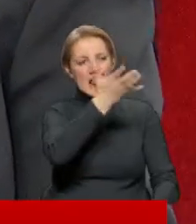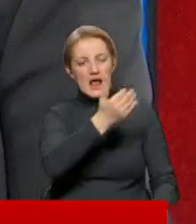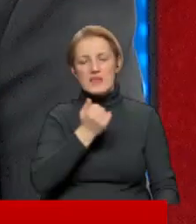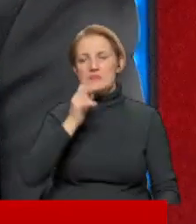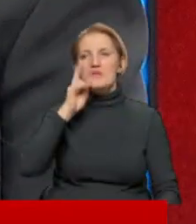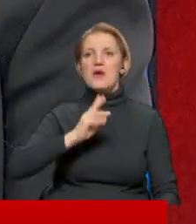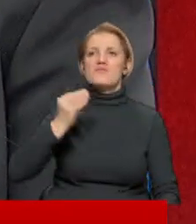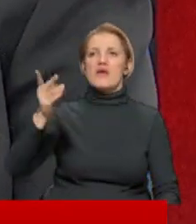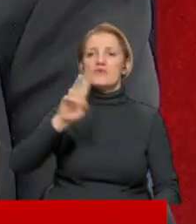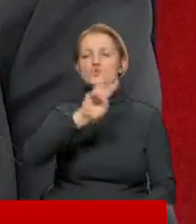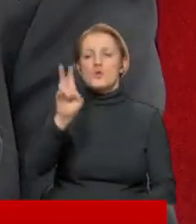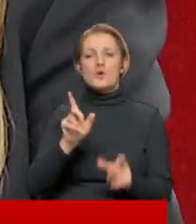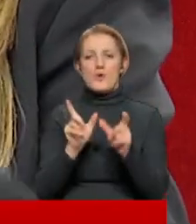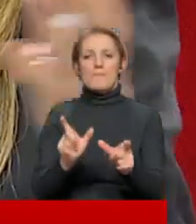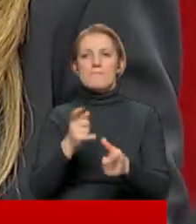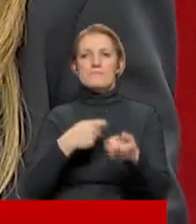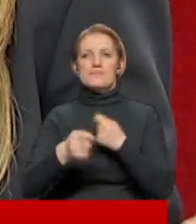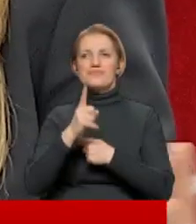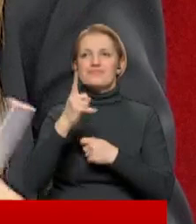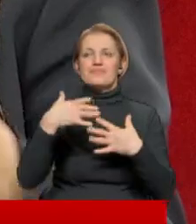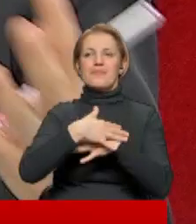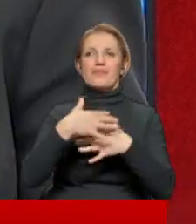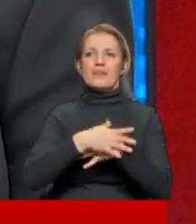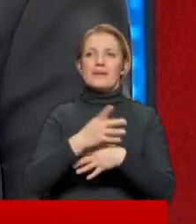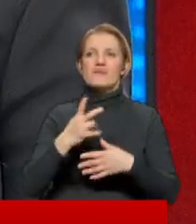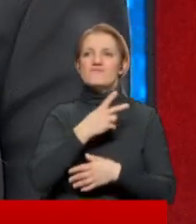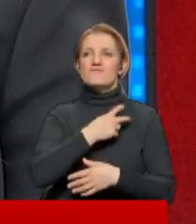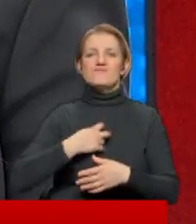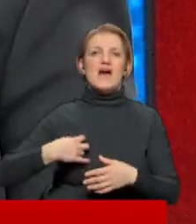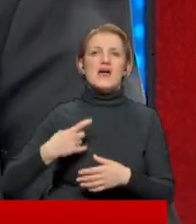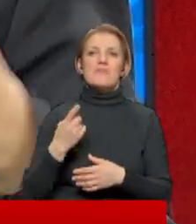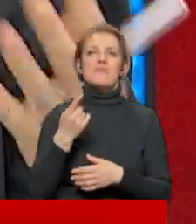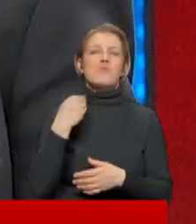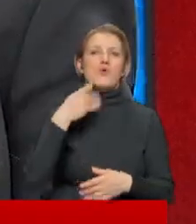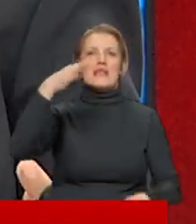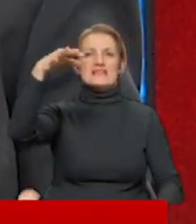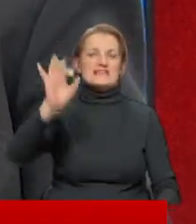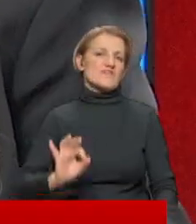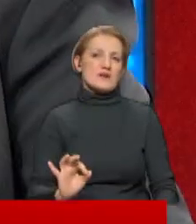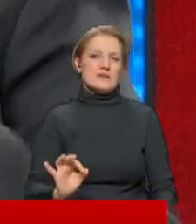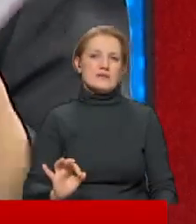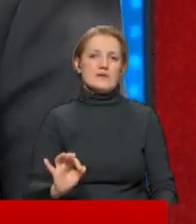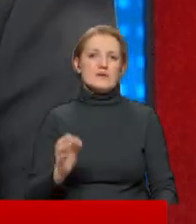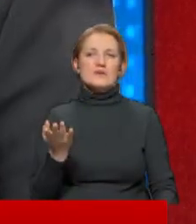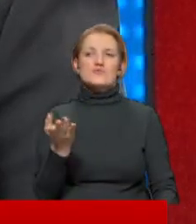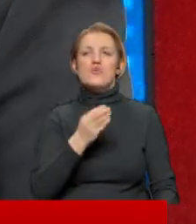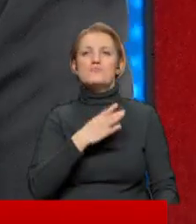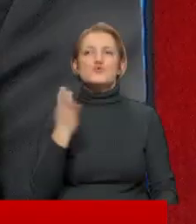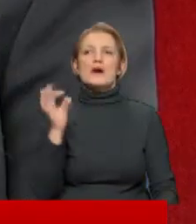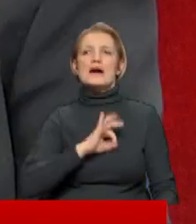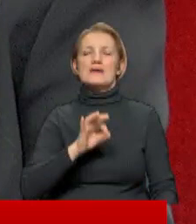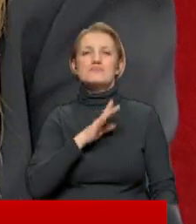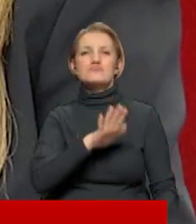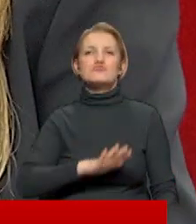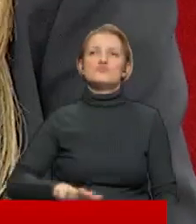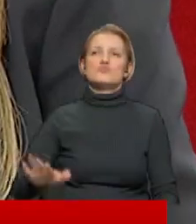kur korumalı mevduat, bir gecede sermayenin vergi borçlarının sıfırlanması, vergilendirilmeyen çok büyük kazançlar.